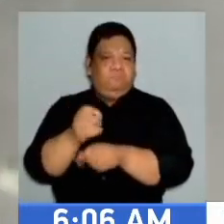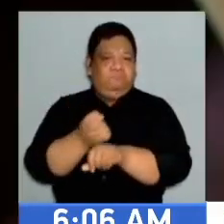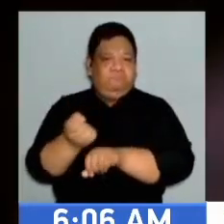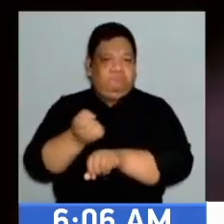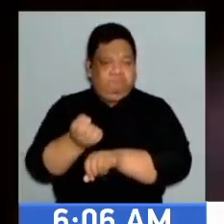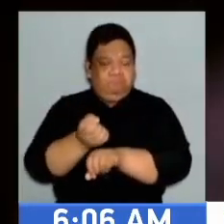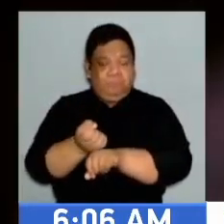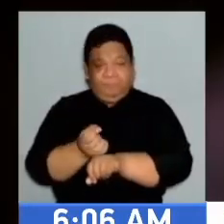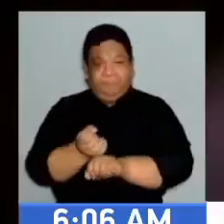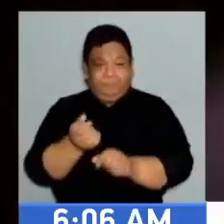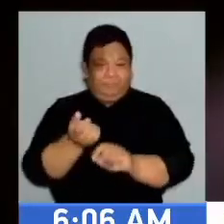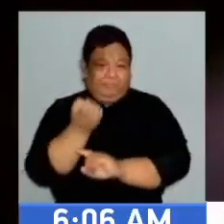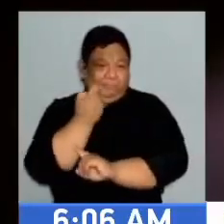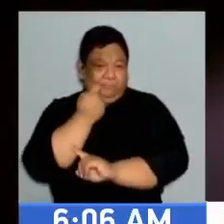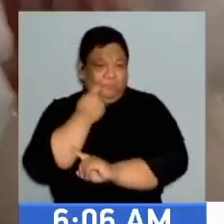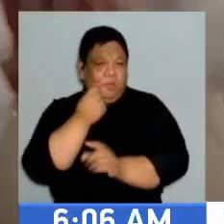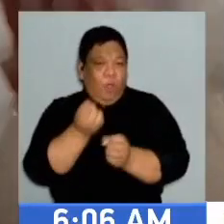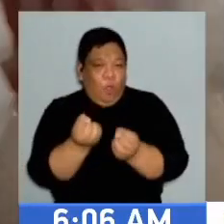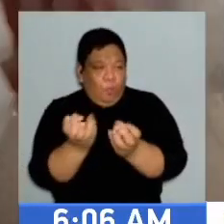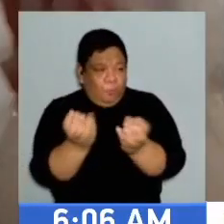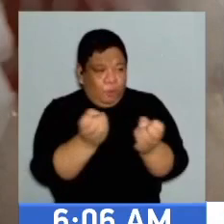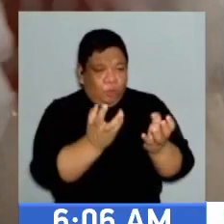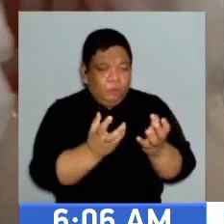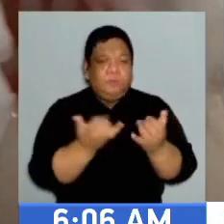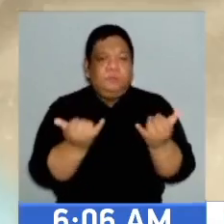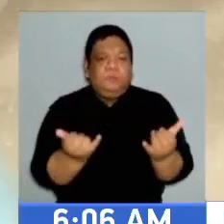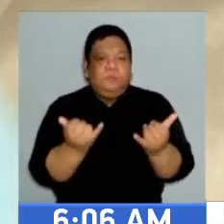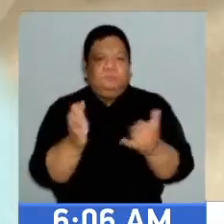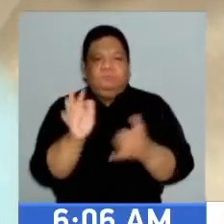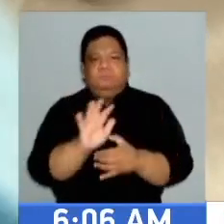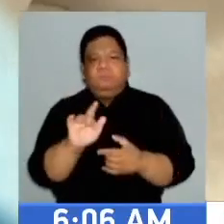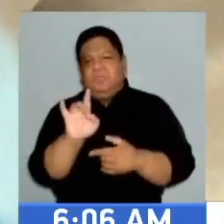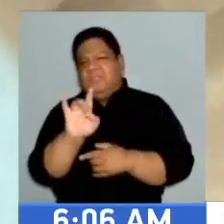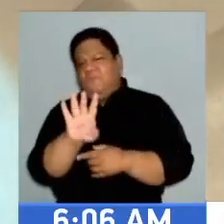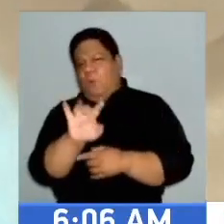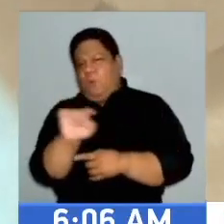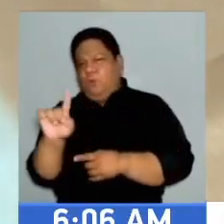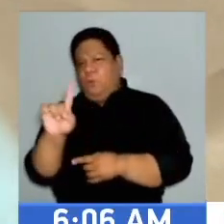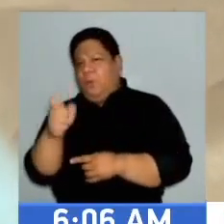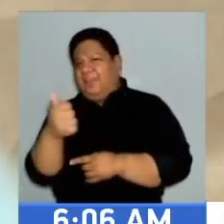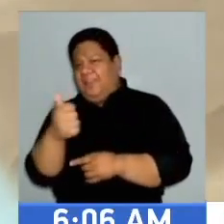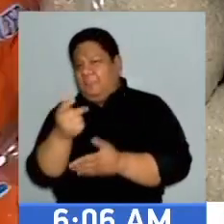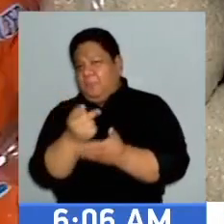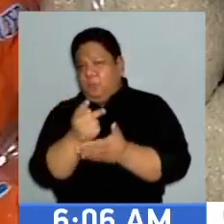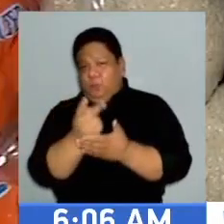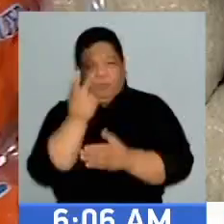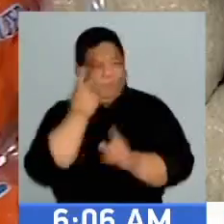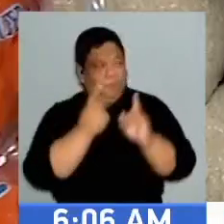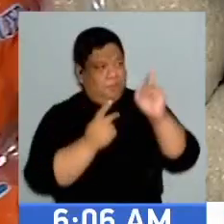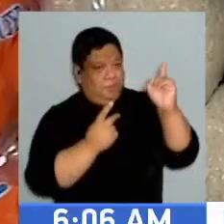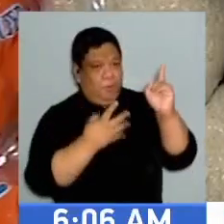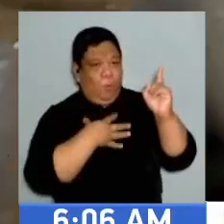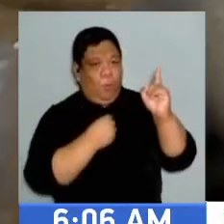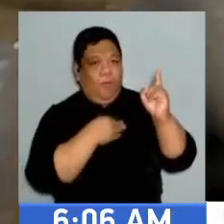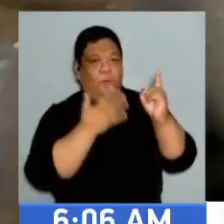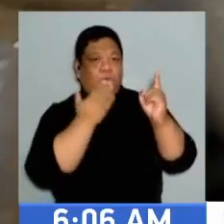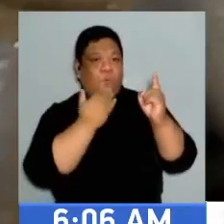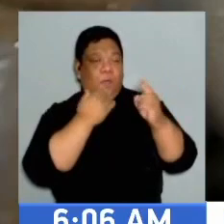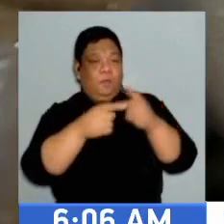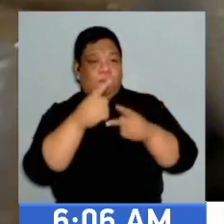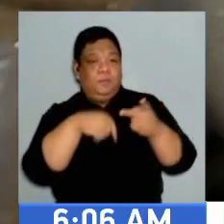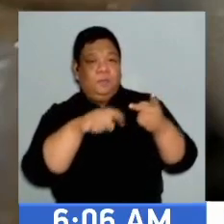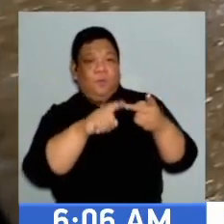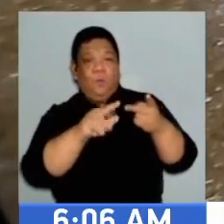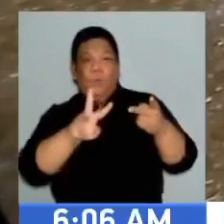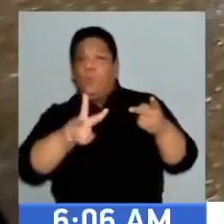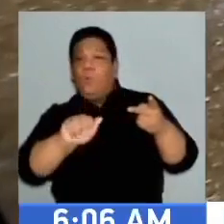agriculture naglalaro sa 84 hanggang php10 ang kilo ng puting asukal habang hanggang php995 naman sa